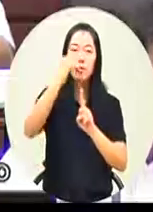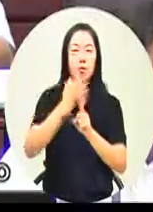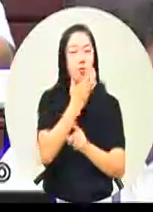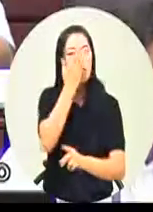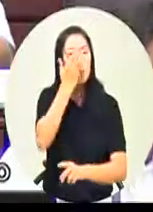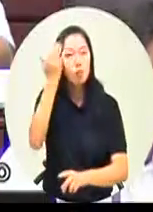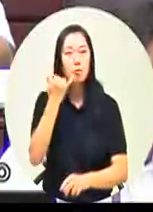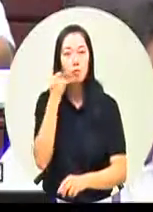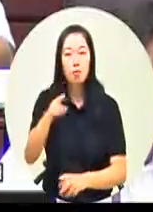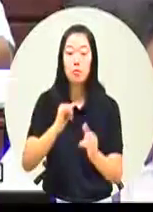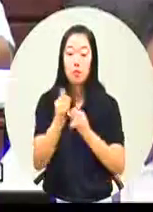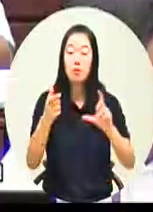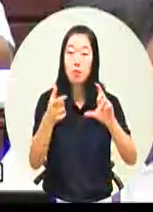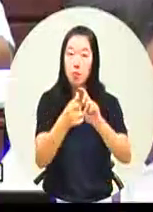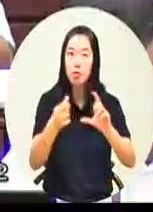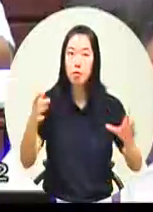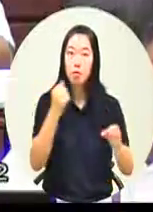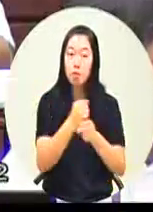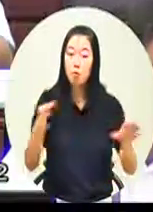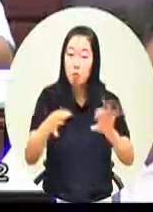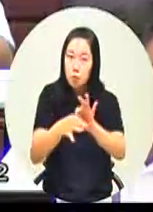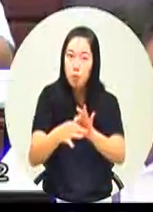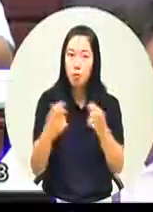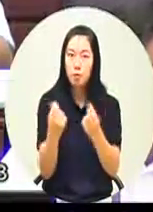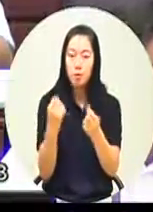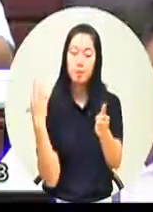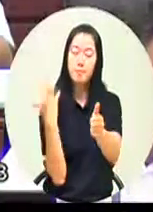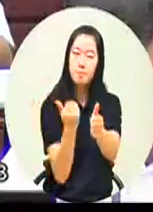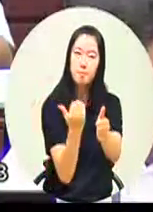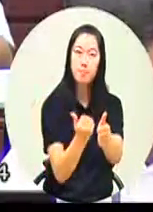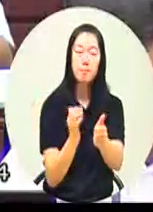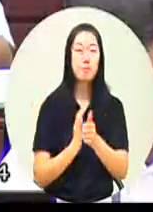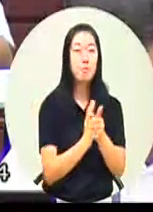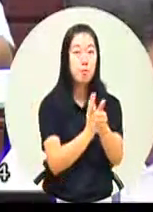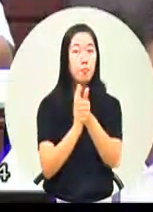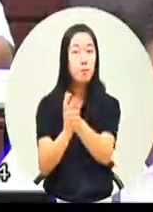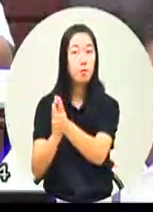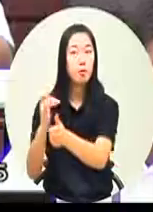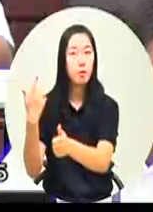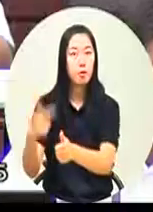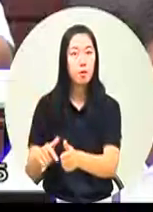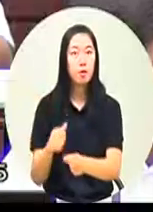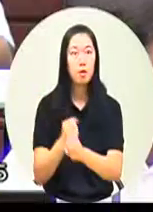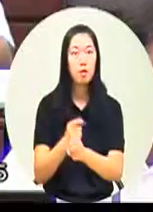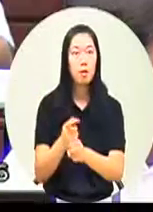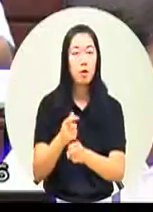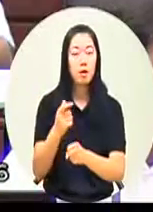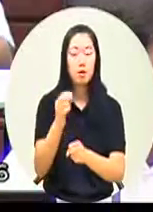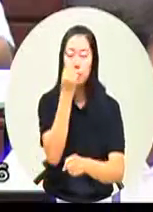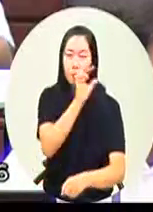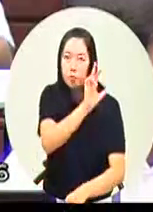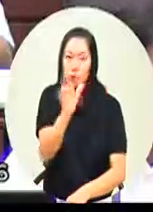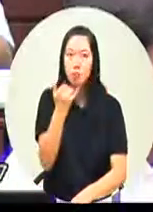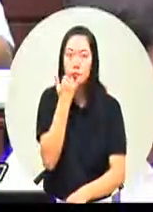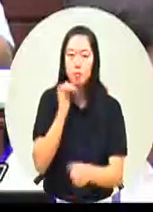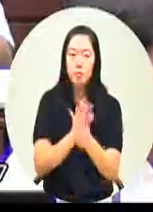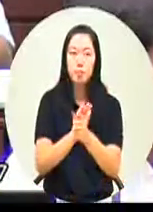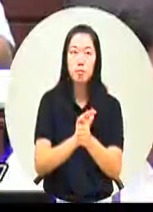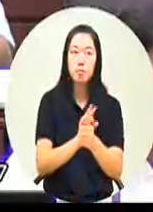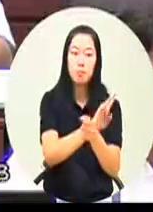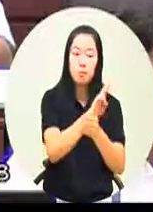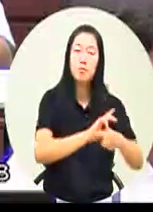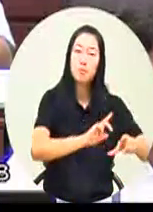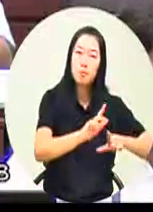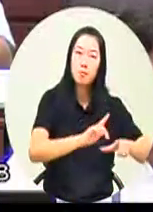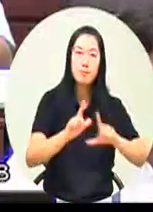区有很深入的这样的结合，包括导览的部分，那也发展一些地方的特色，那我们希望能够带动林园大寮的观